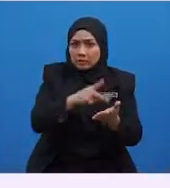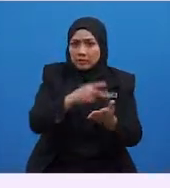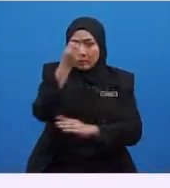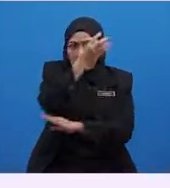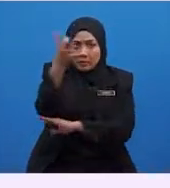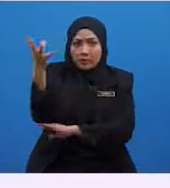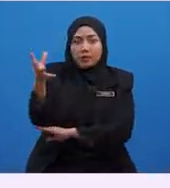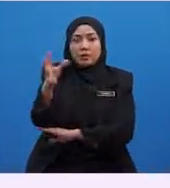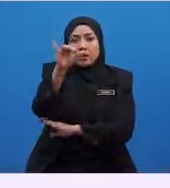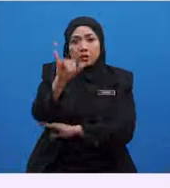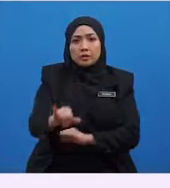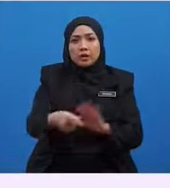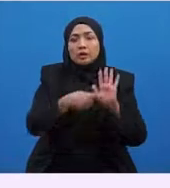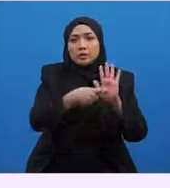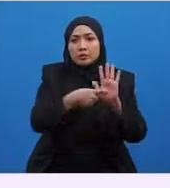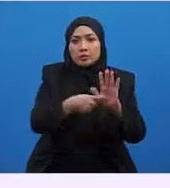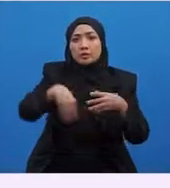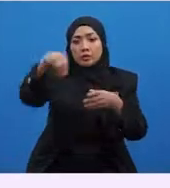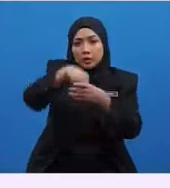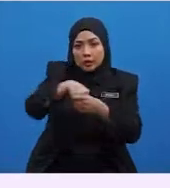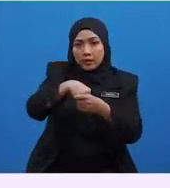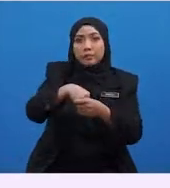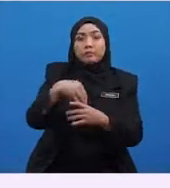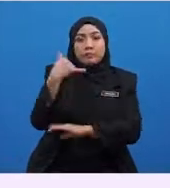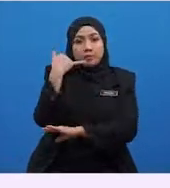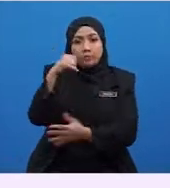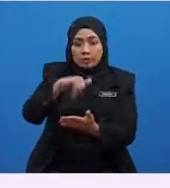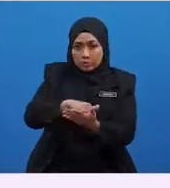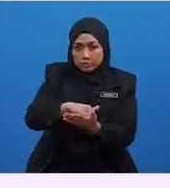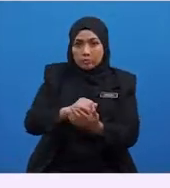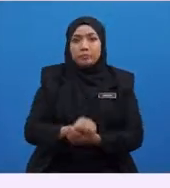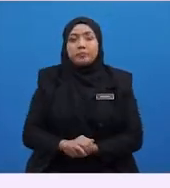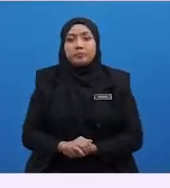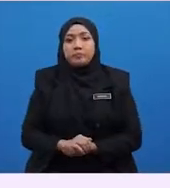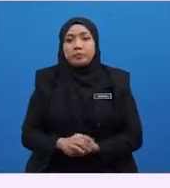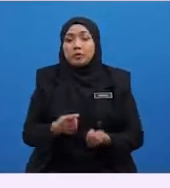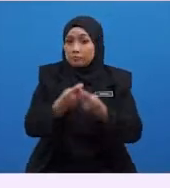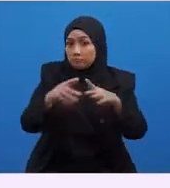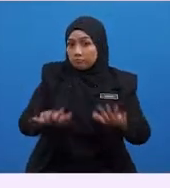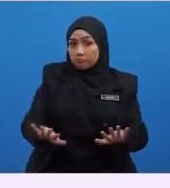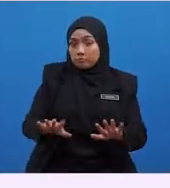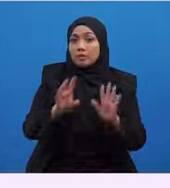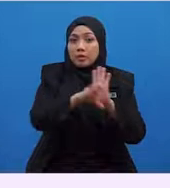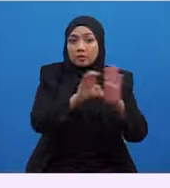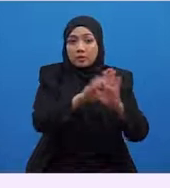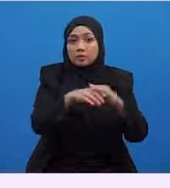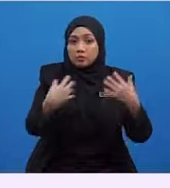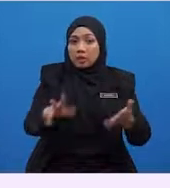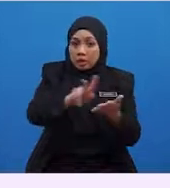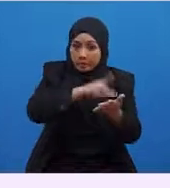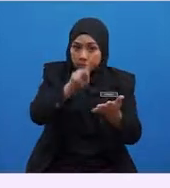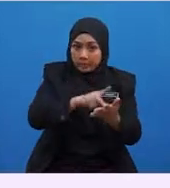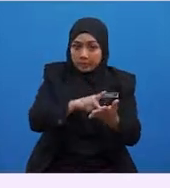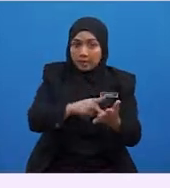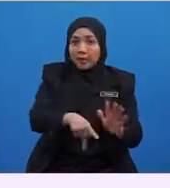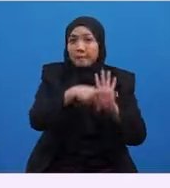pengguna yang dipaparkan dalam aplikasi tersebut. Setelah data berjaya dikemaskini,